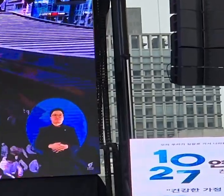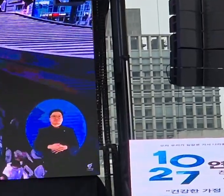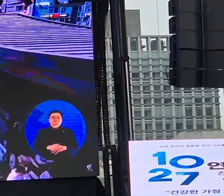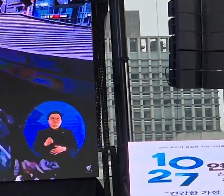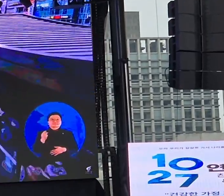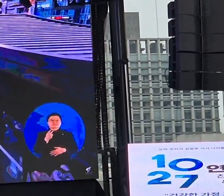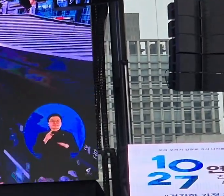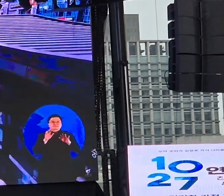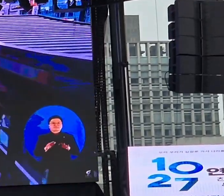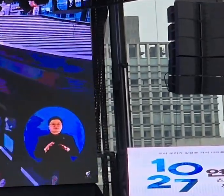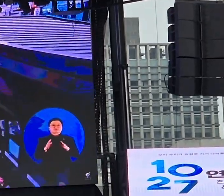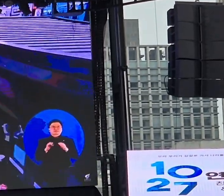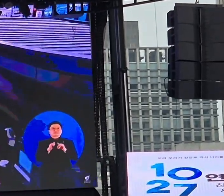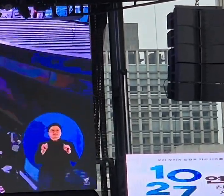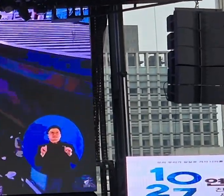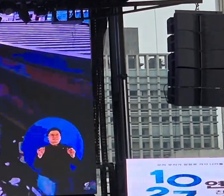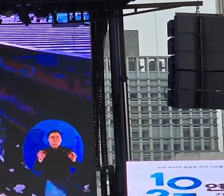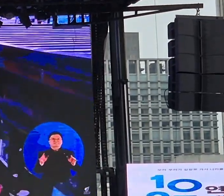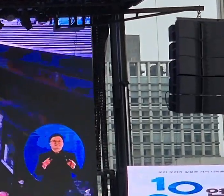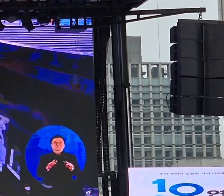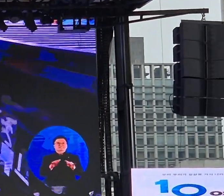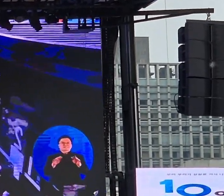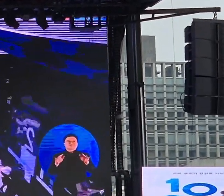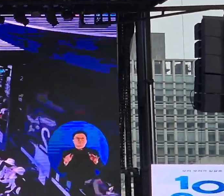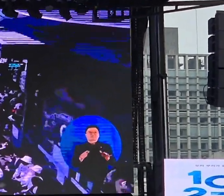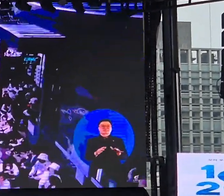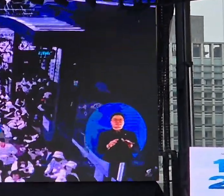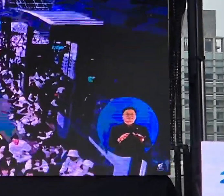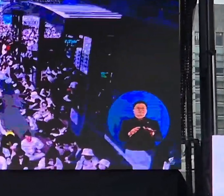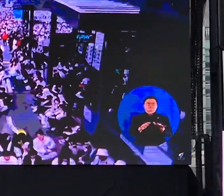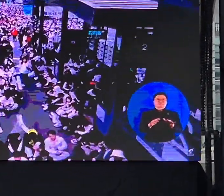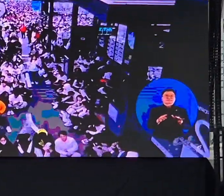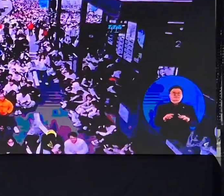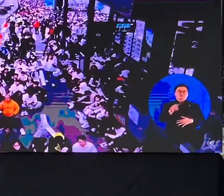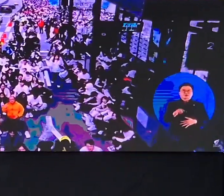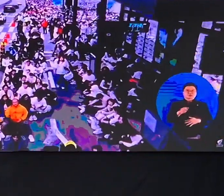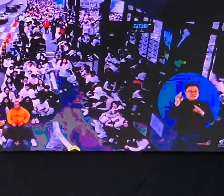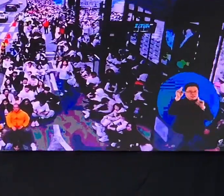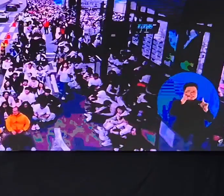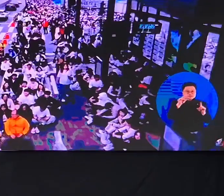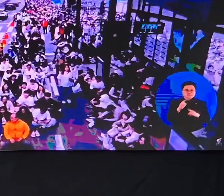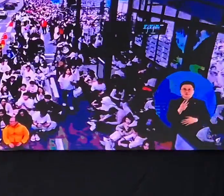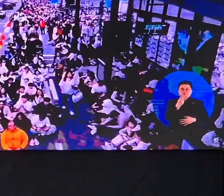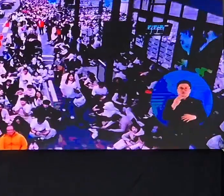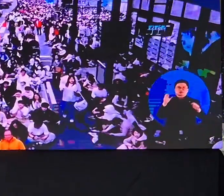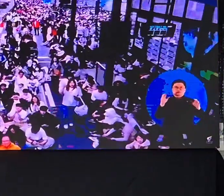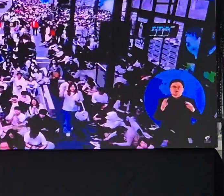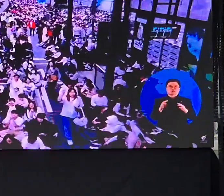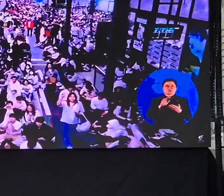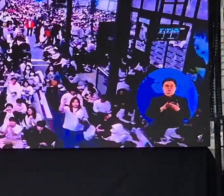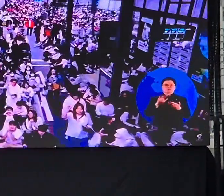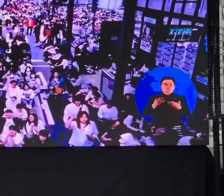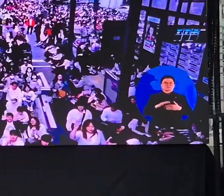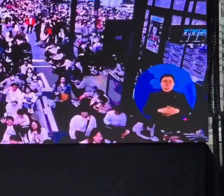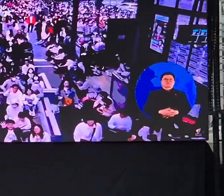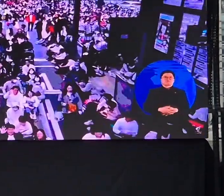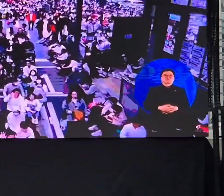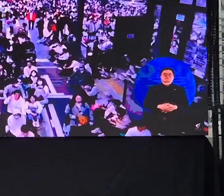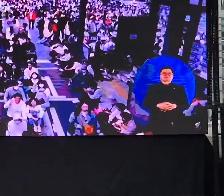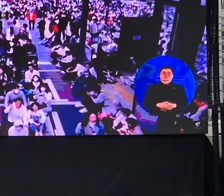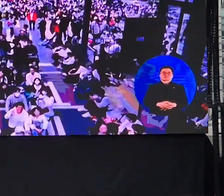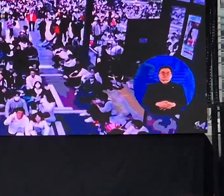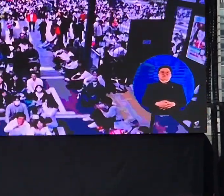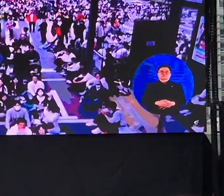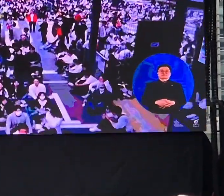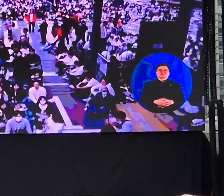그리고 지금 수백만 명의 그리스도인들이 음행과 악에 맞서기 위해 이 자리에 함께 모였습니다. believe the Lord can